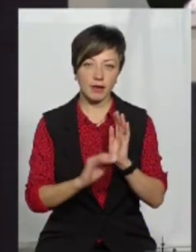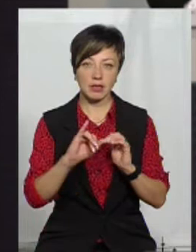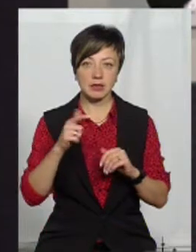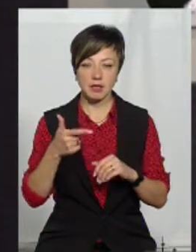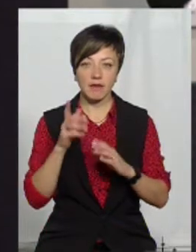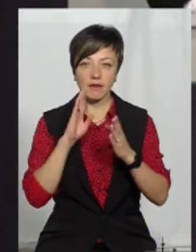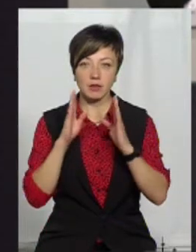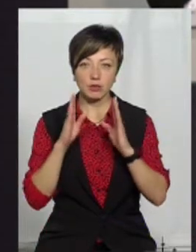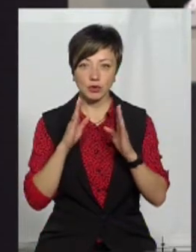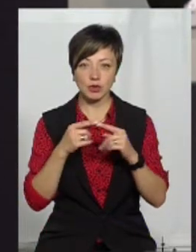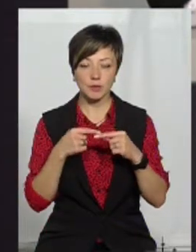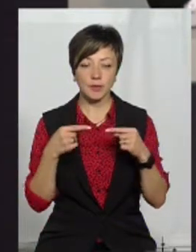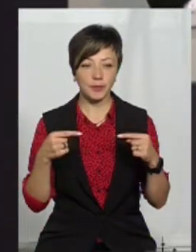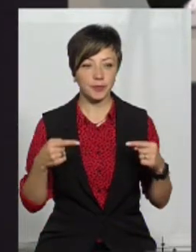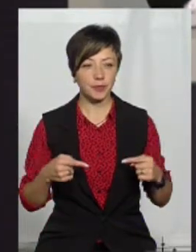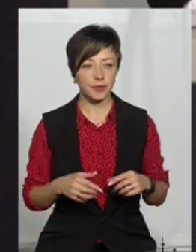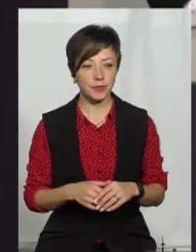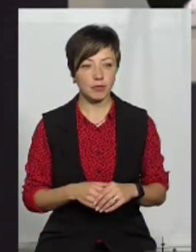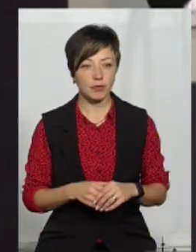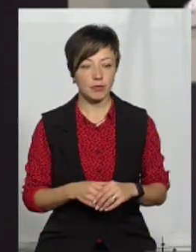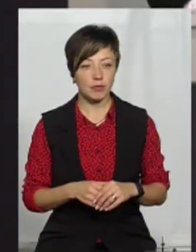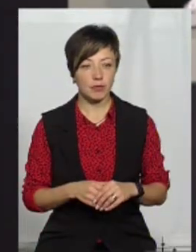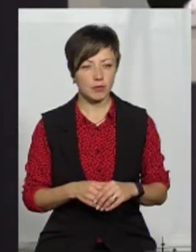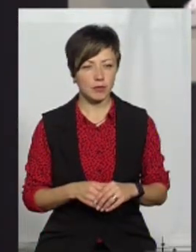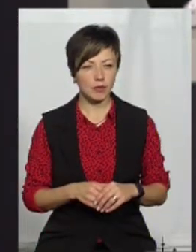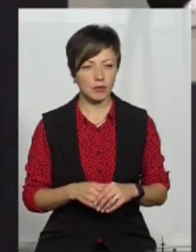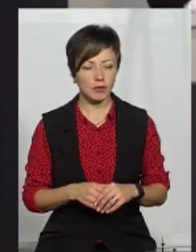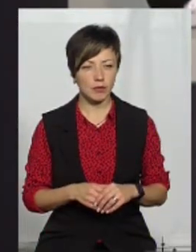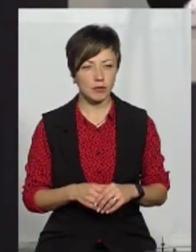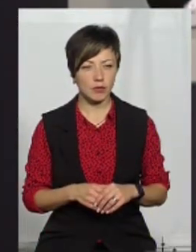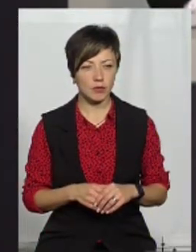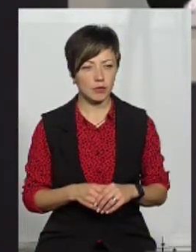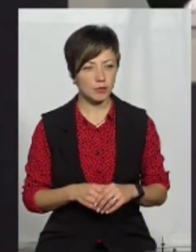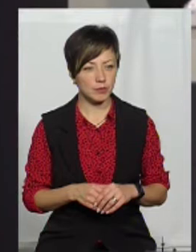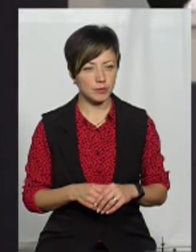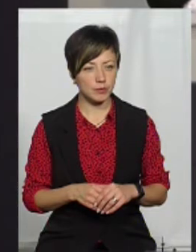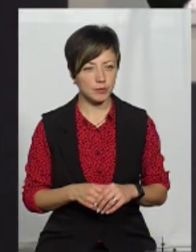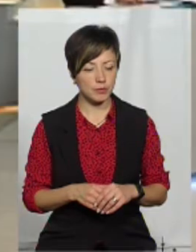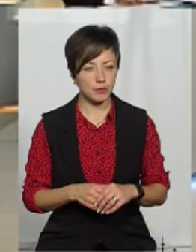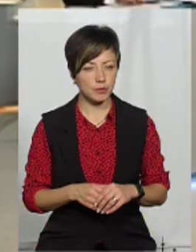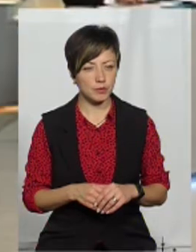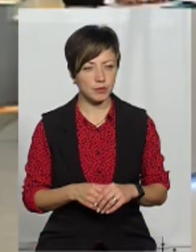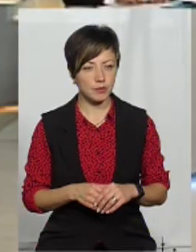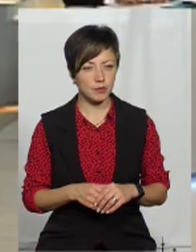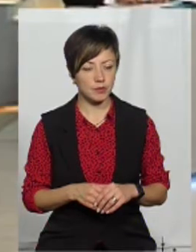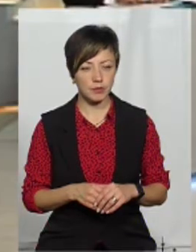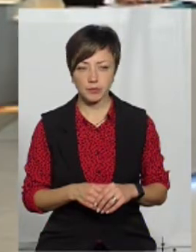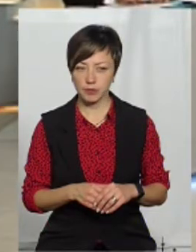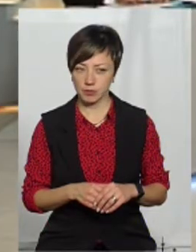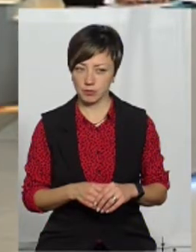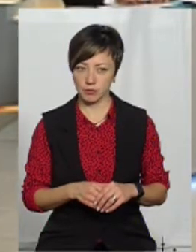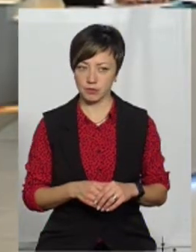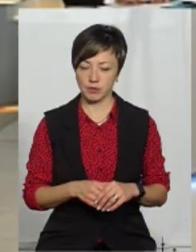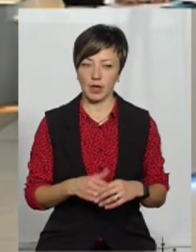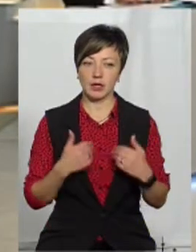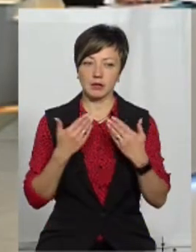так і фейсбучних, і дійсно, які мають популярність і відомість. І та робота буде продовжена. Я сподіваюся, що ми задачі будемо замість кошку комунікувати.